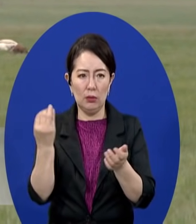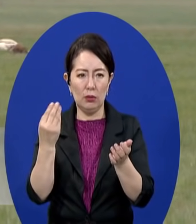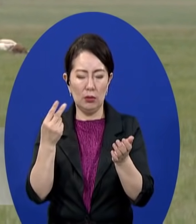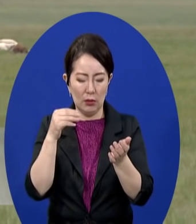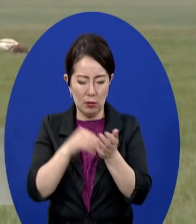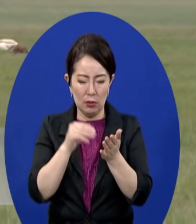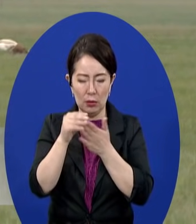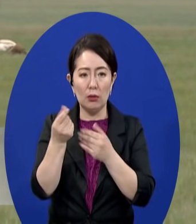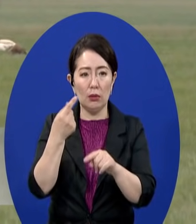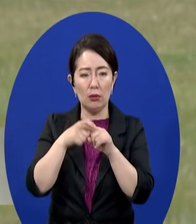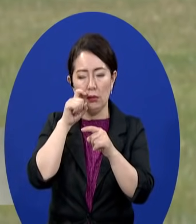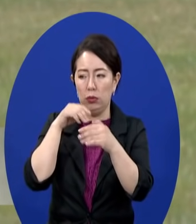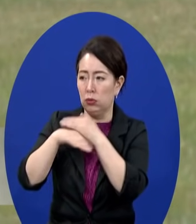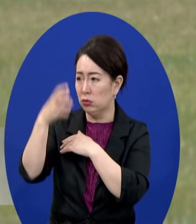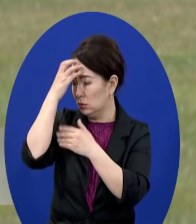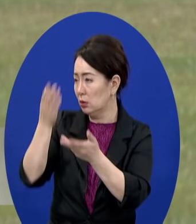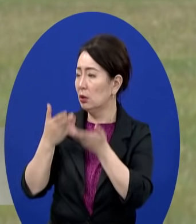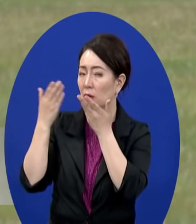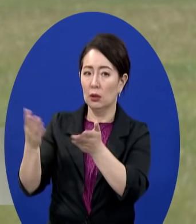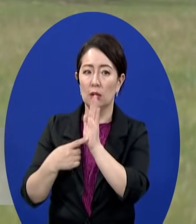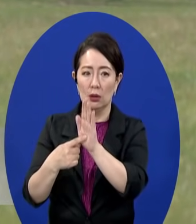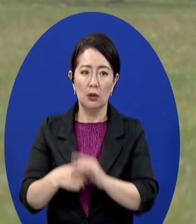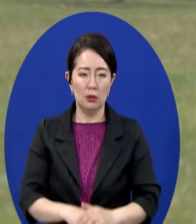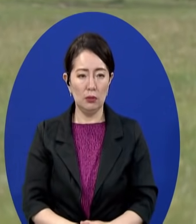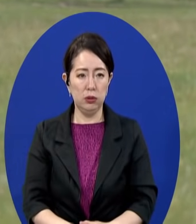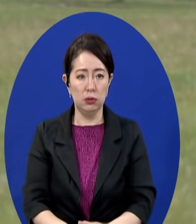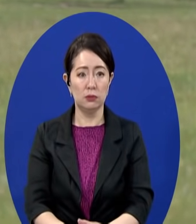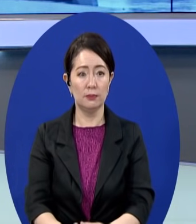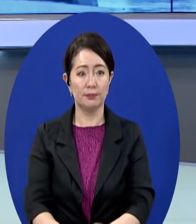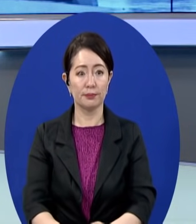нэмэгдүүлэх хүсэлтэй засгийн газарт илэрхийлжээ.